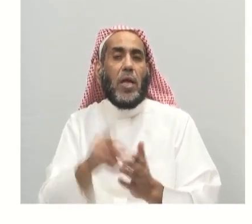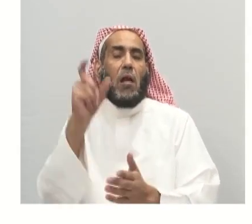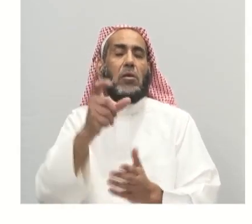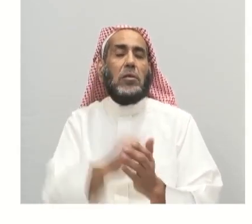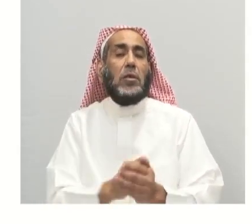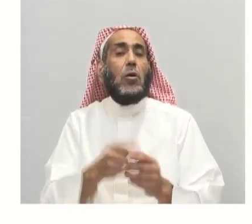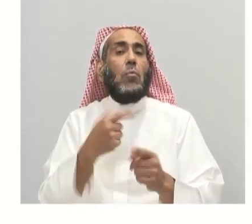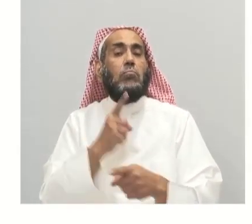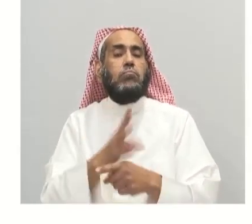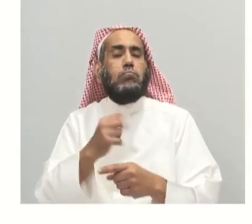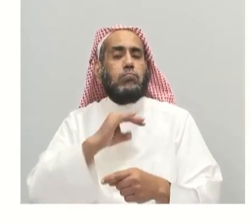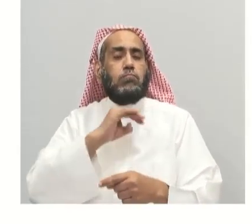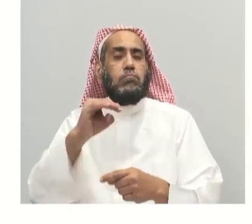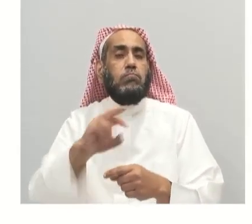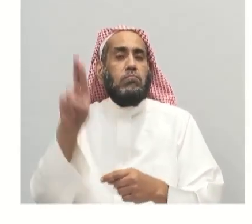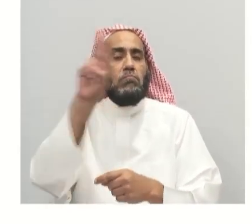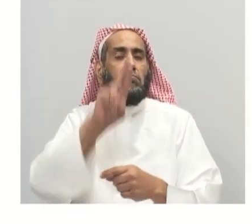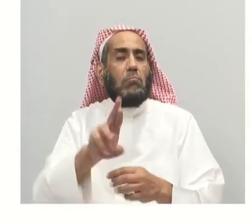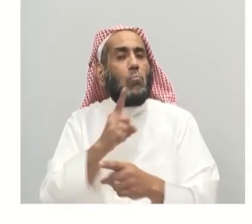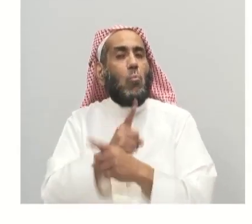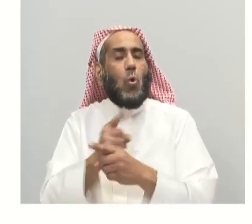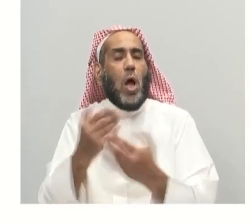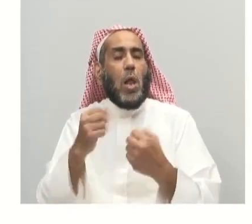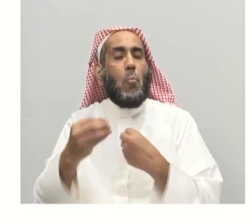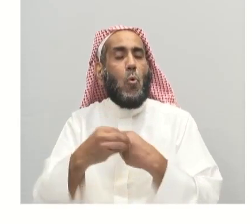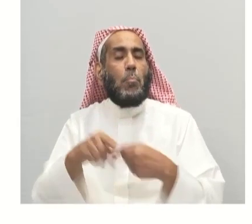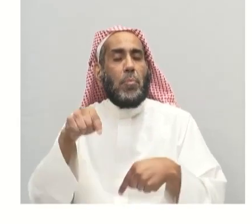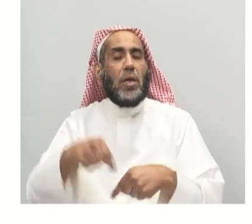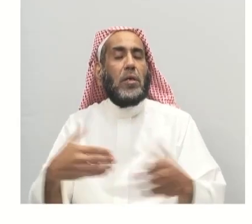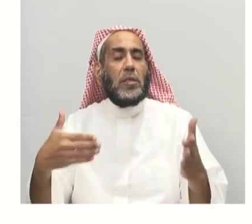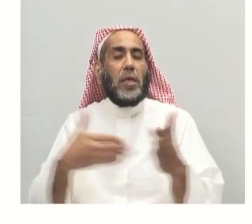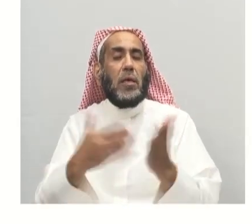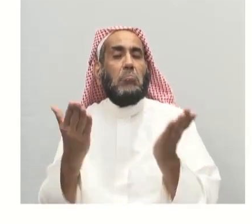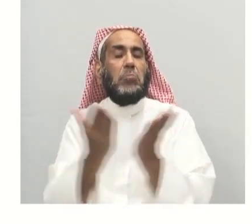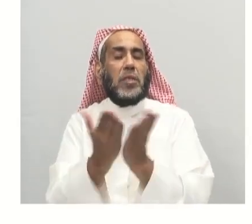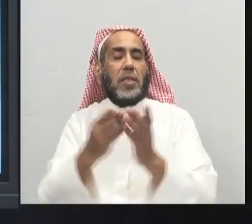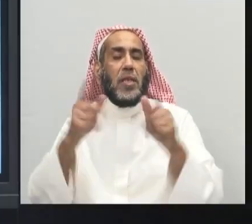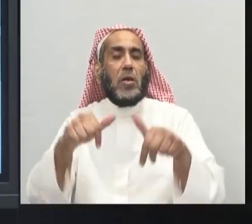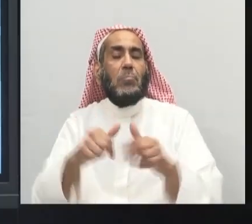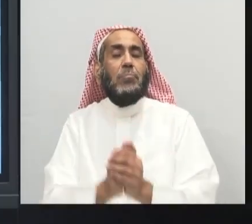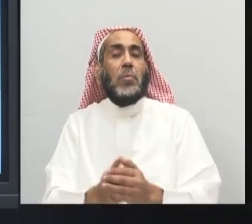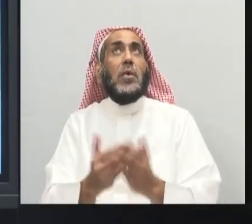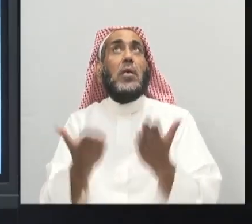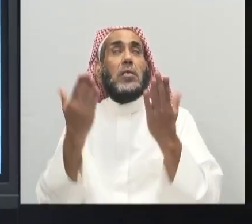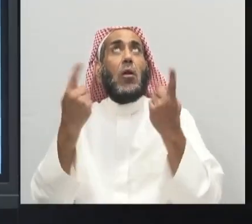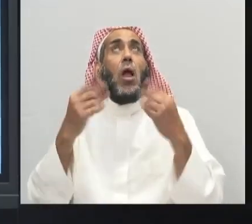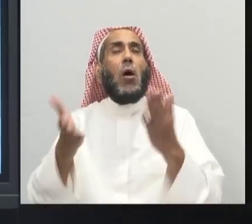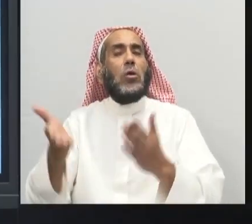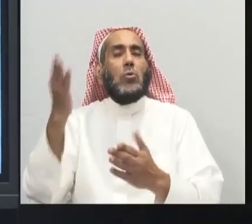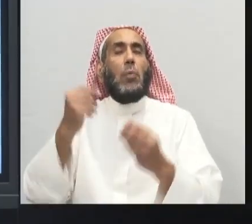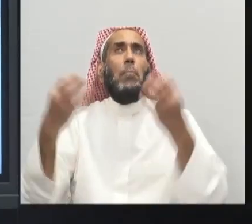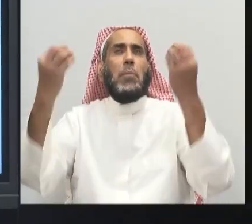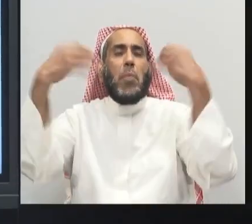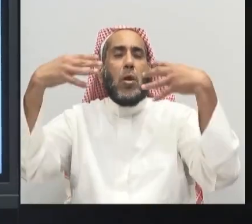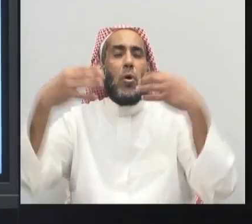الاشخاص واريد منك ان تجيب على هذه الاسئله وبذلك نكون انتهينا من درسنا في هذا اليوم نسال الله عز وجل بمنه